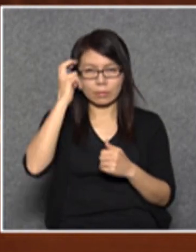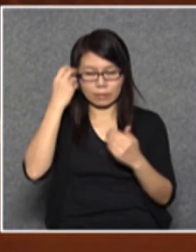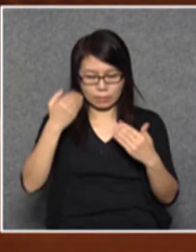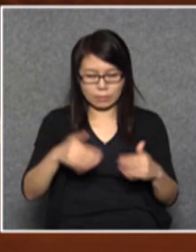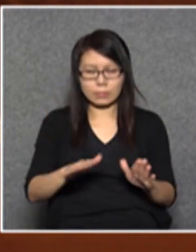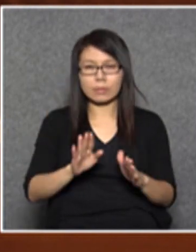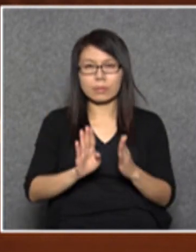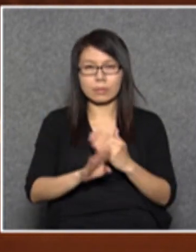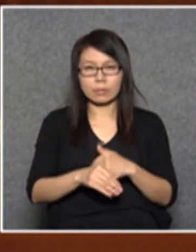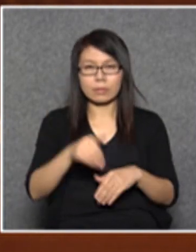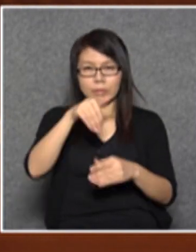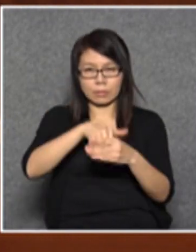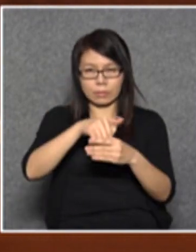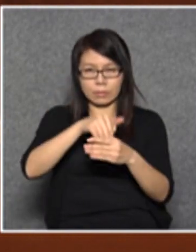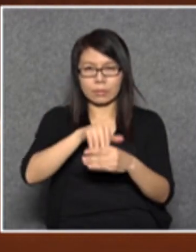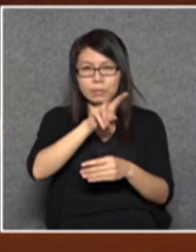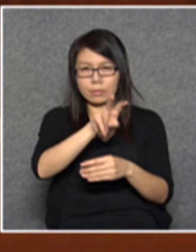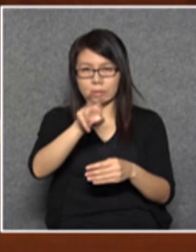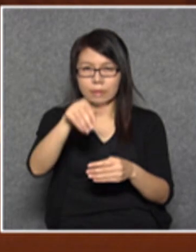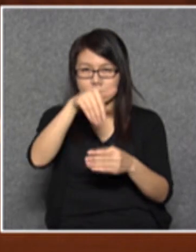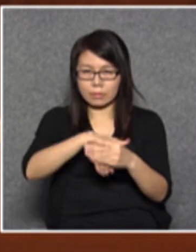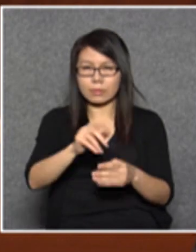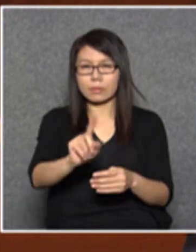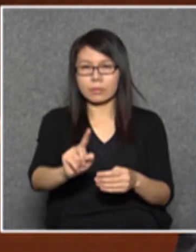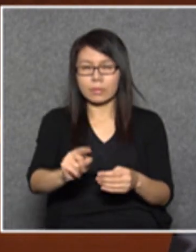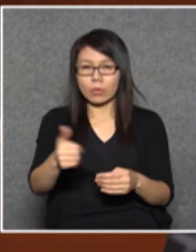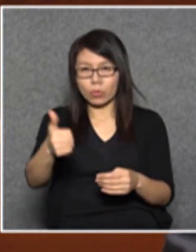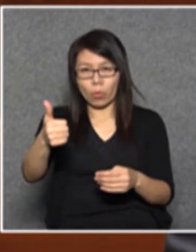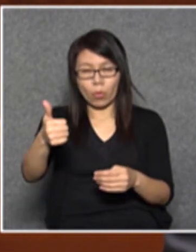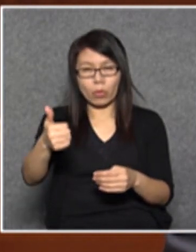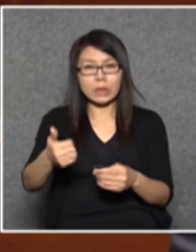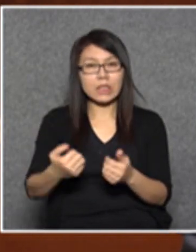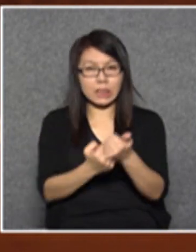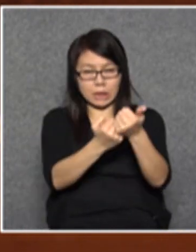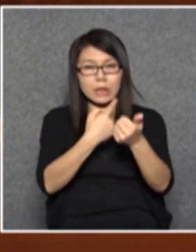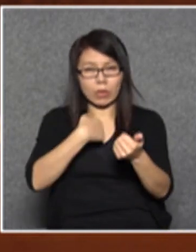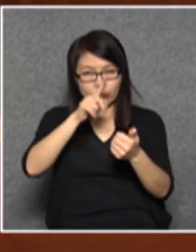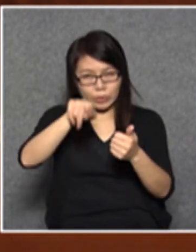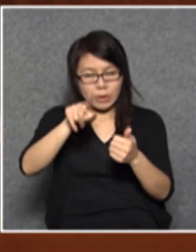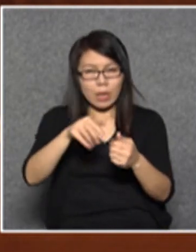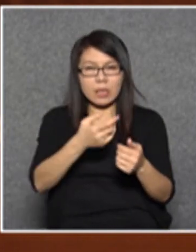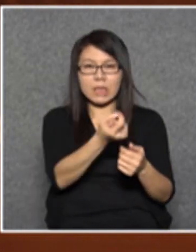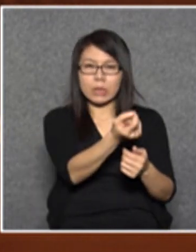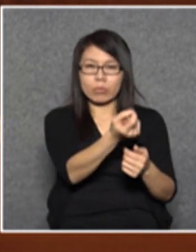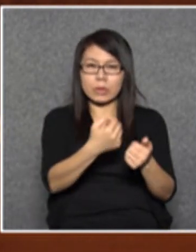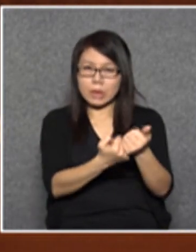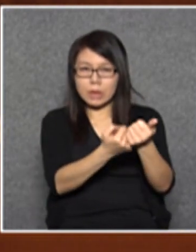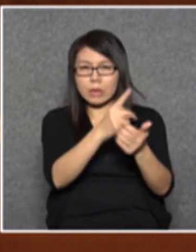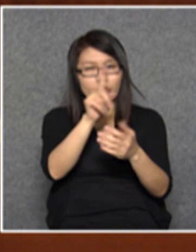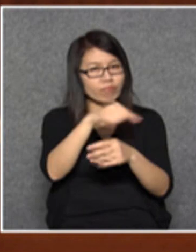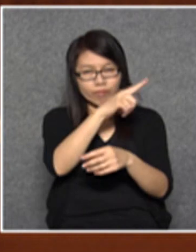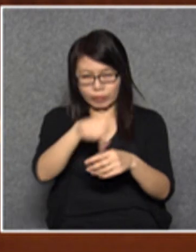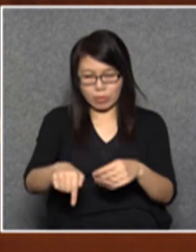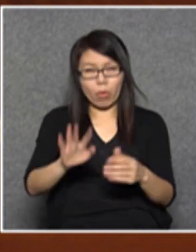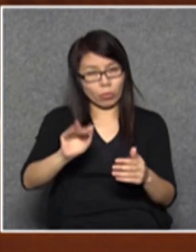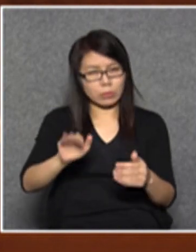呢，就投票，看個投票結果，如果是多數人支持的就通過，少數人支持的就否決。所以呢，我們